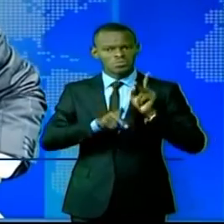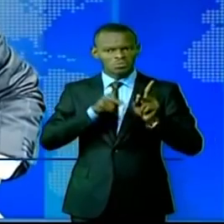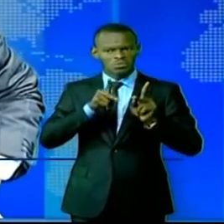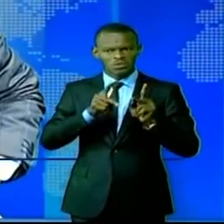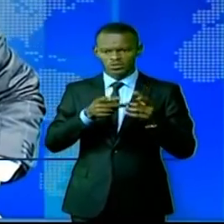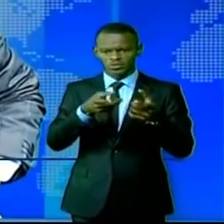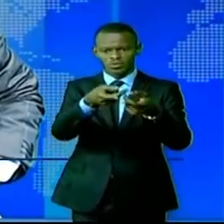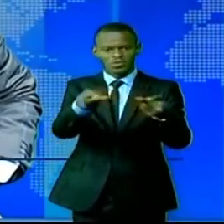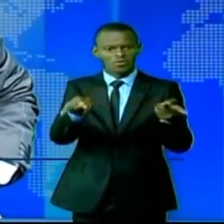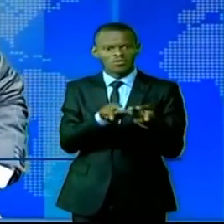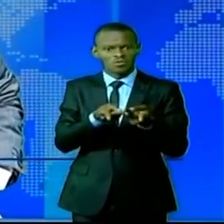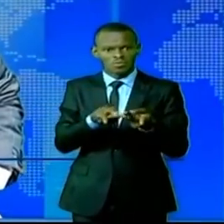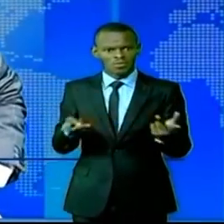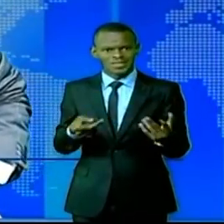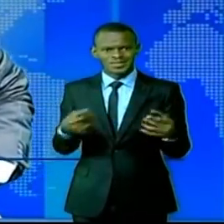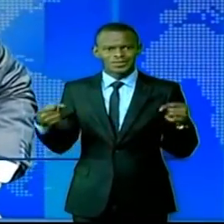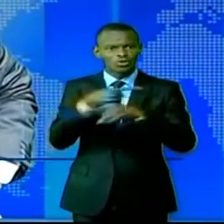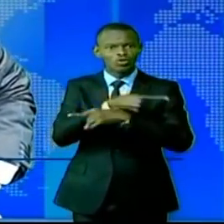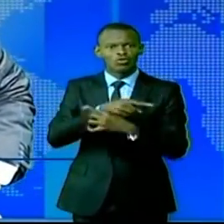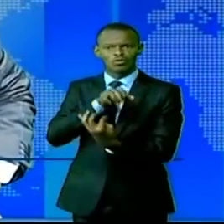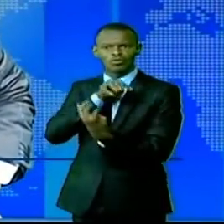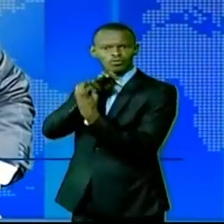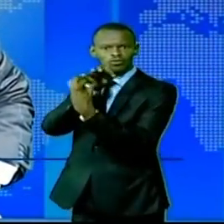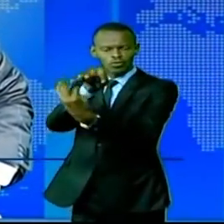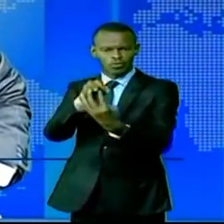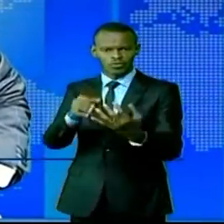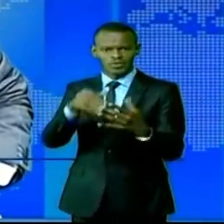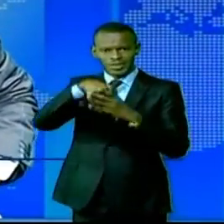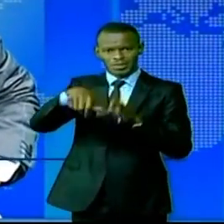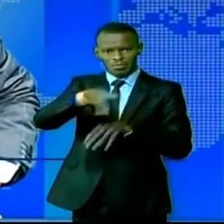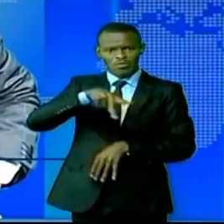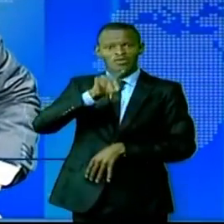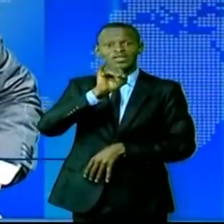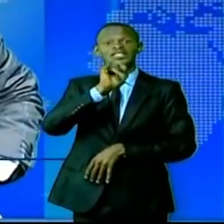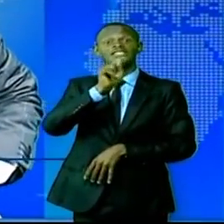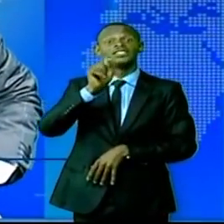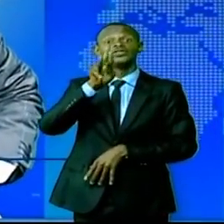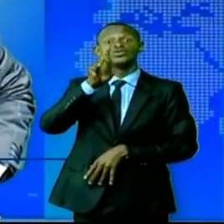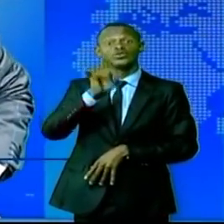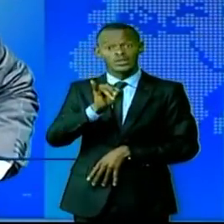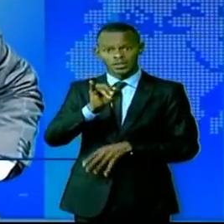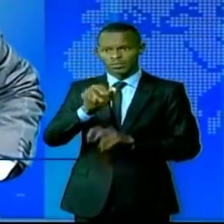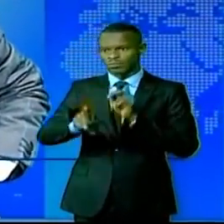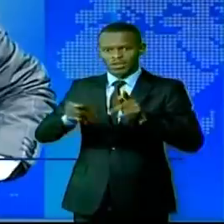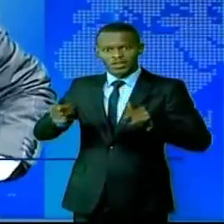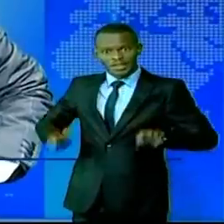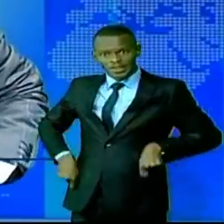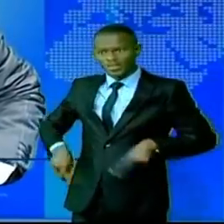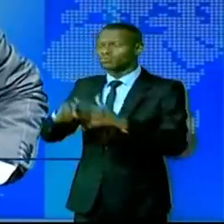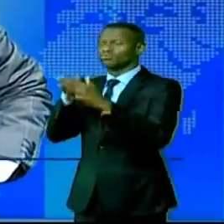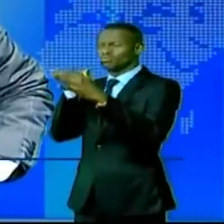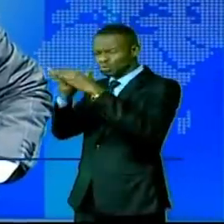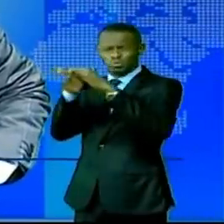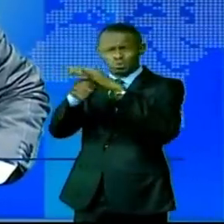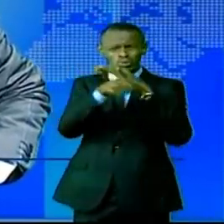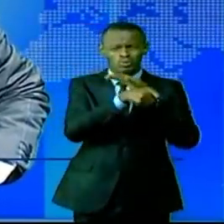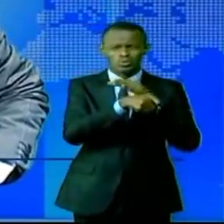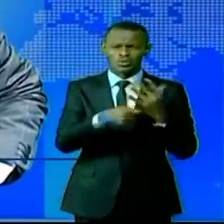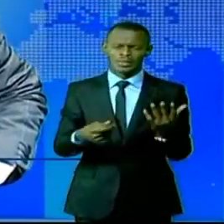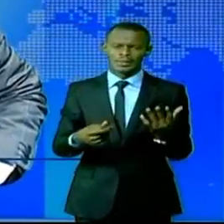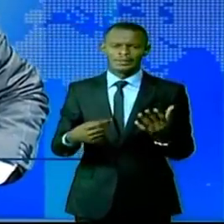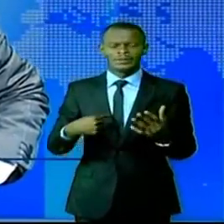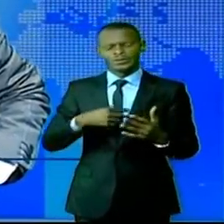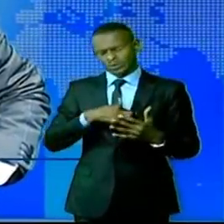conflits armés dans la province de l'Ituri. À cette triste occasion, nous présentons nos condoléances le plus attristées aux familles